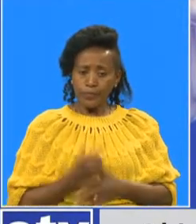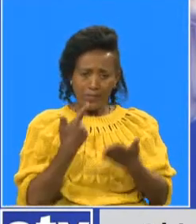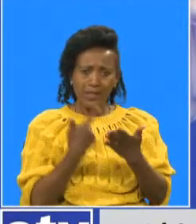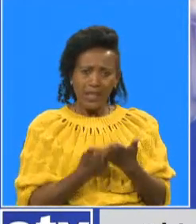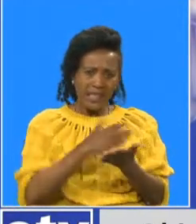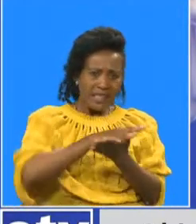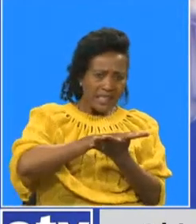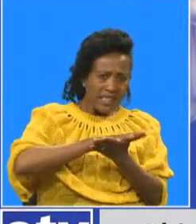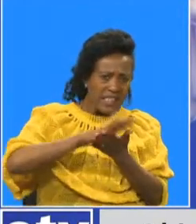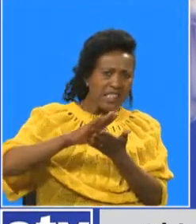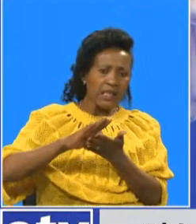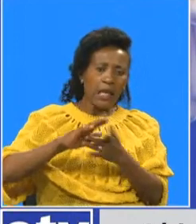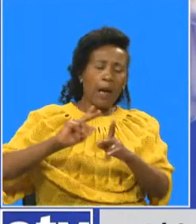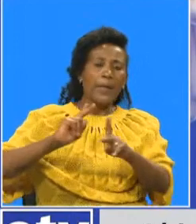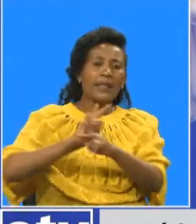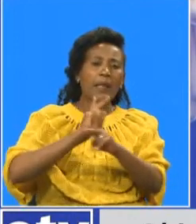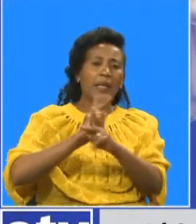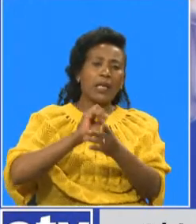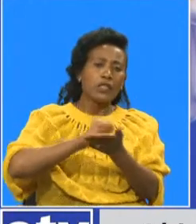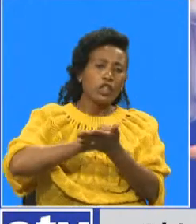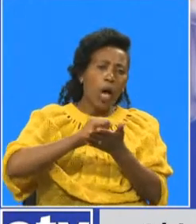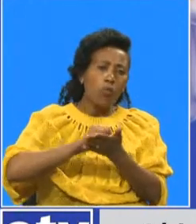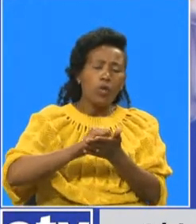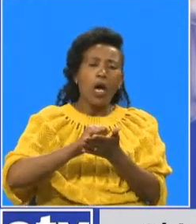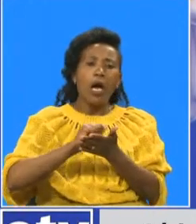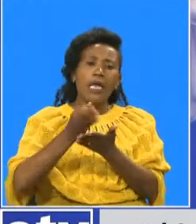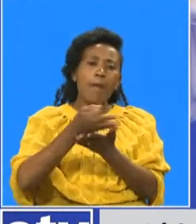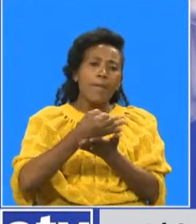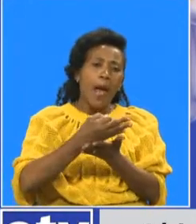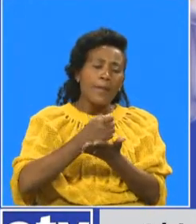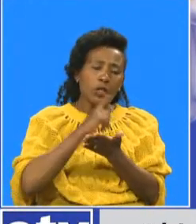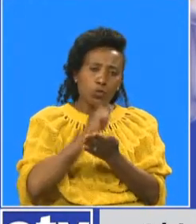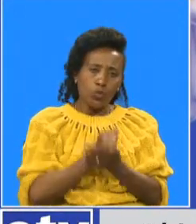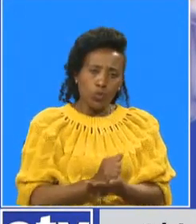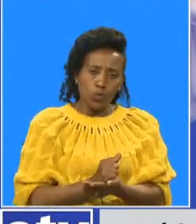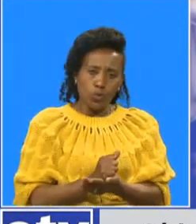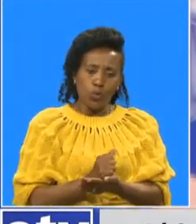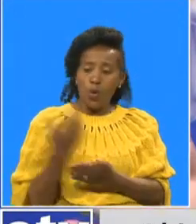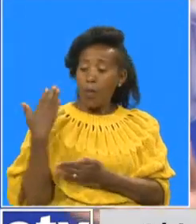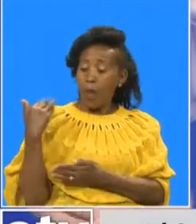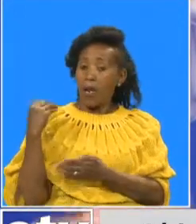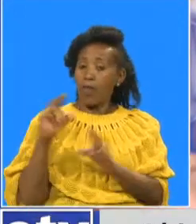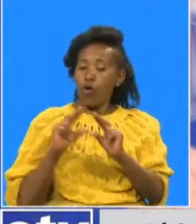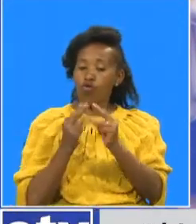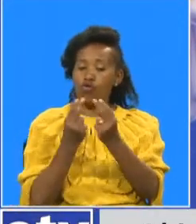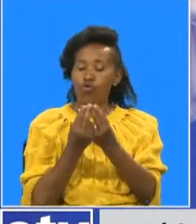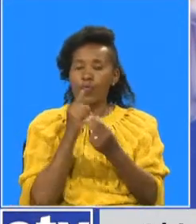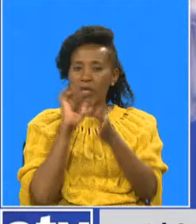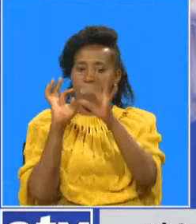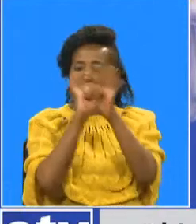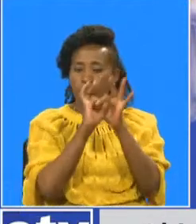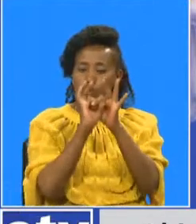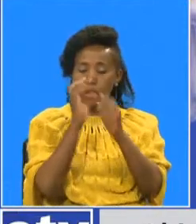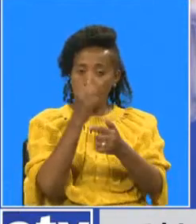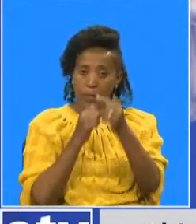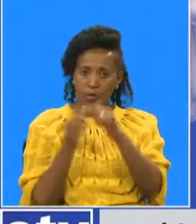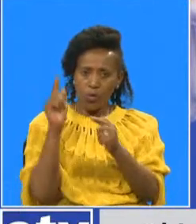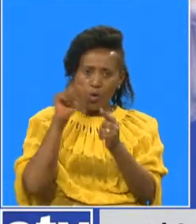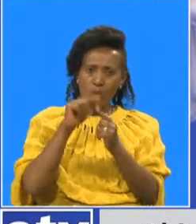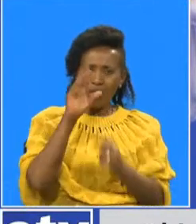እነዚህ ንጽህና መጠበቂያ ሳሙና ምናምን የሚያመርቱ ባለፈው በግሩፕ ነው በአሶሴሽን መጥተው